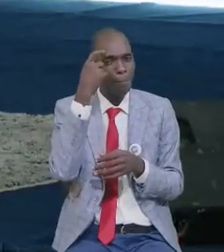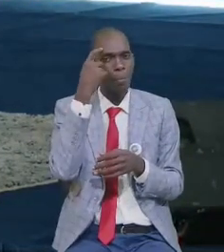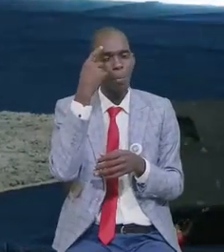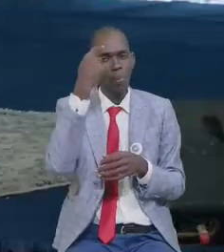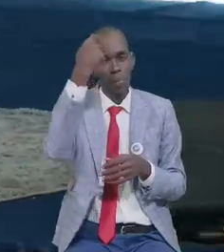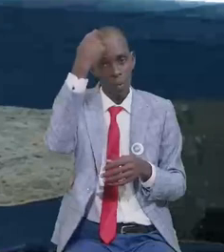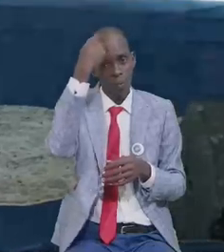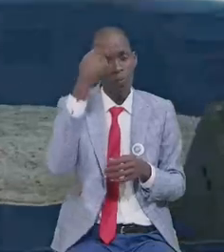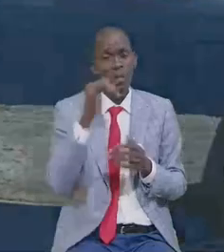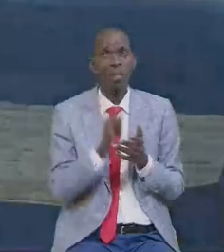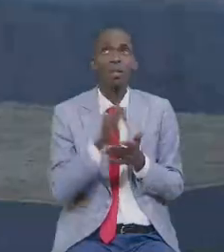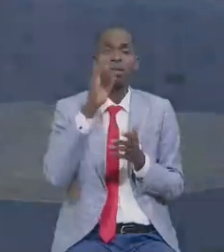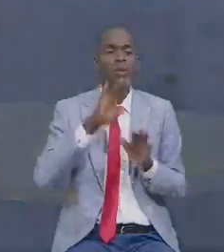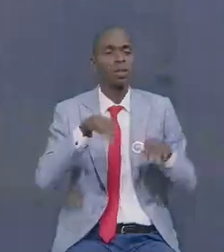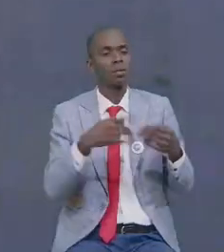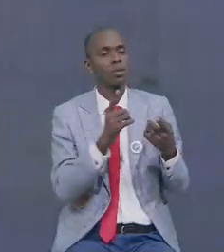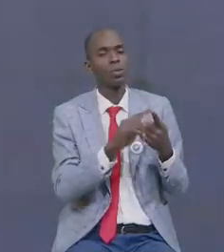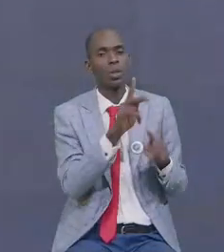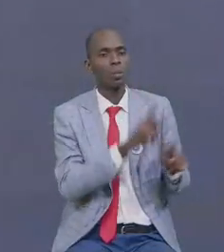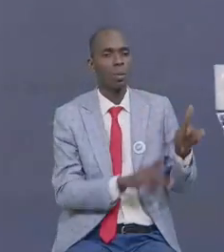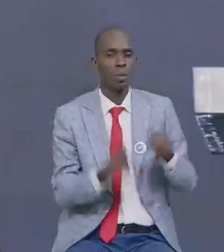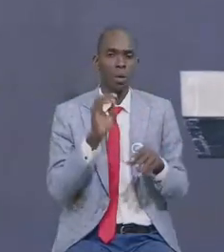pensée que Dieu a donnée aux gens.